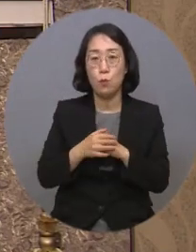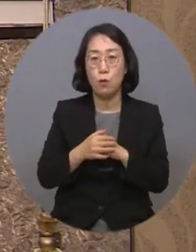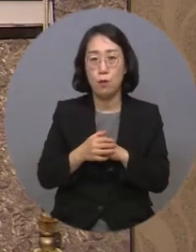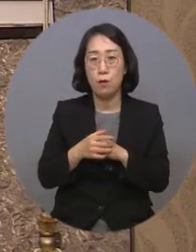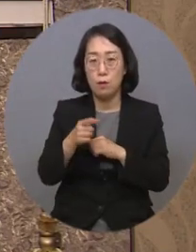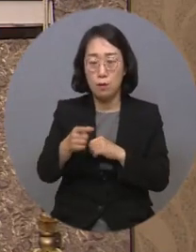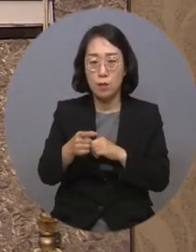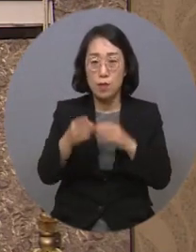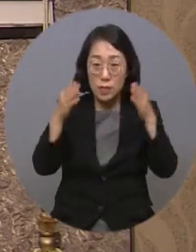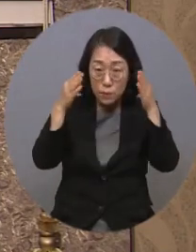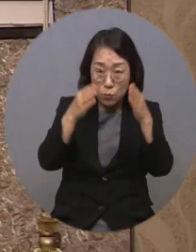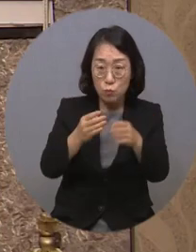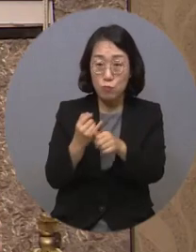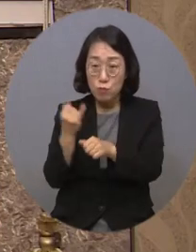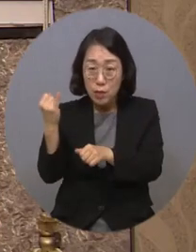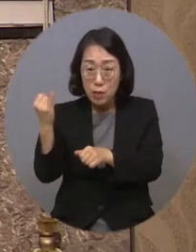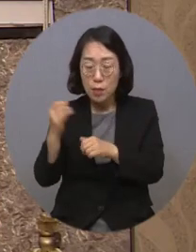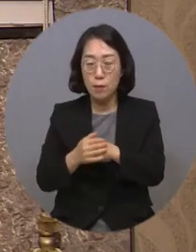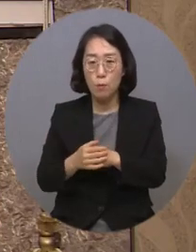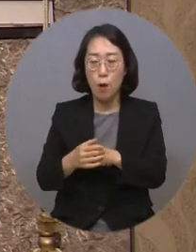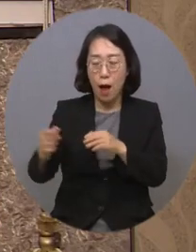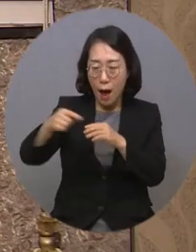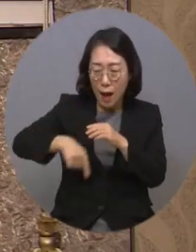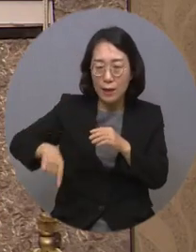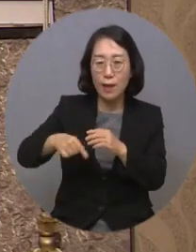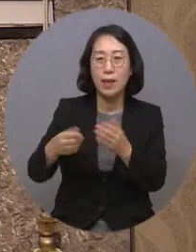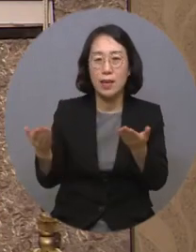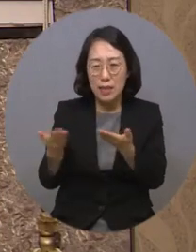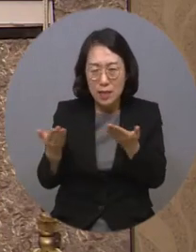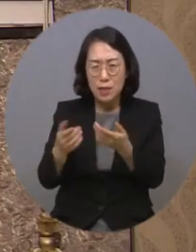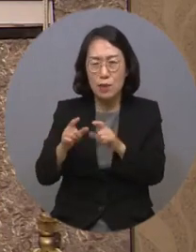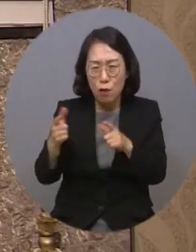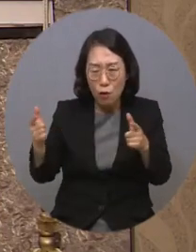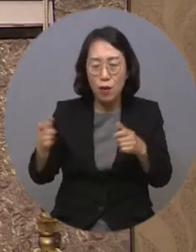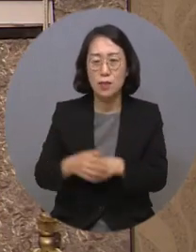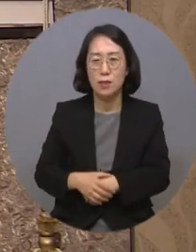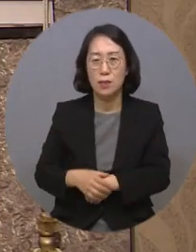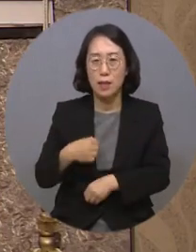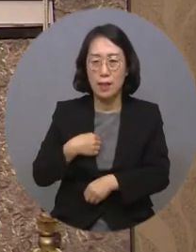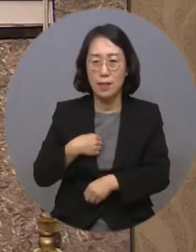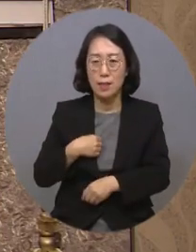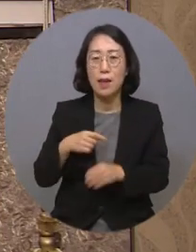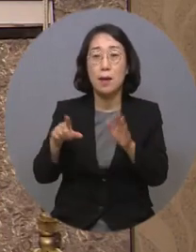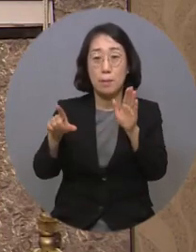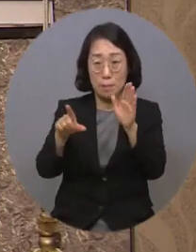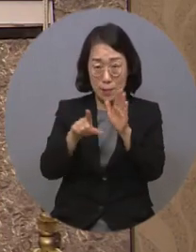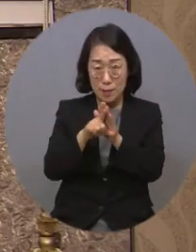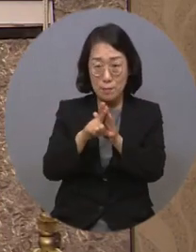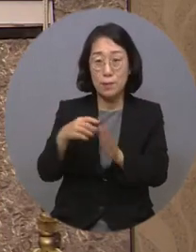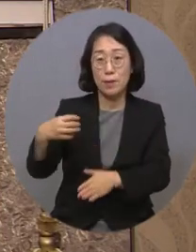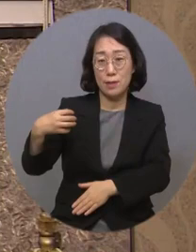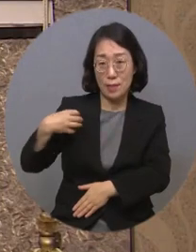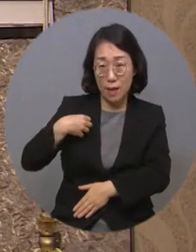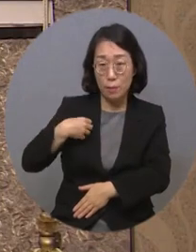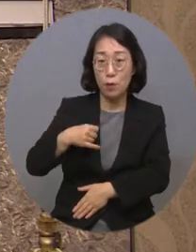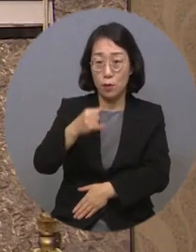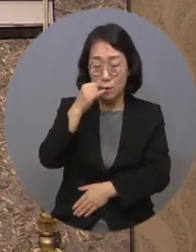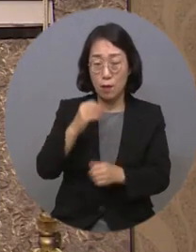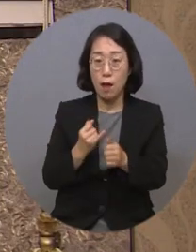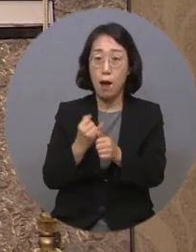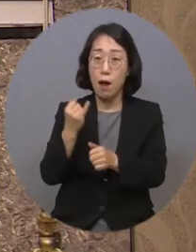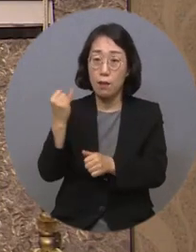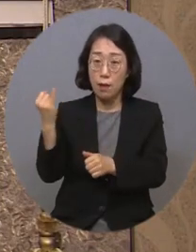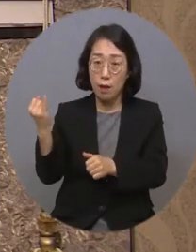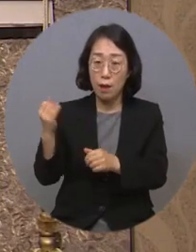그런 부분에 치중했다면 아내가 실제 이제 모든 살림을 했는데 이제 저는 어떤 신앙적인 사명이 있어서 일을 하게 됐어요. 네. 근데